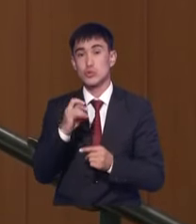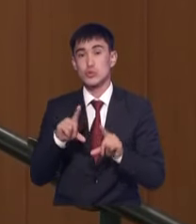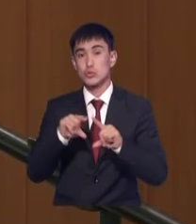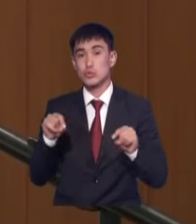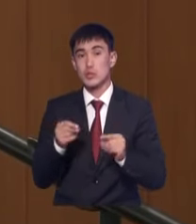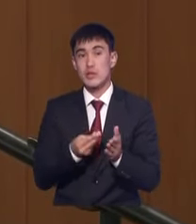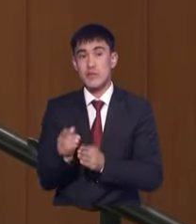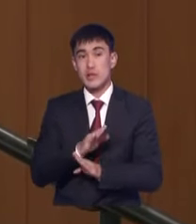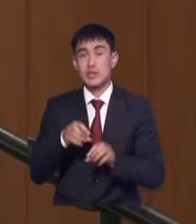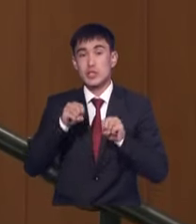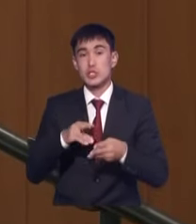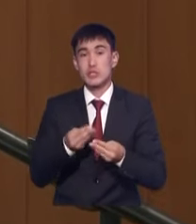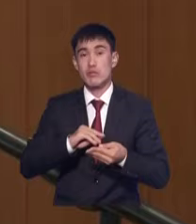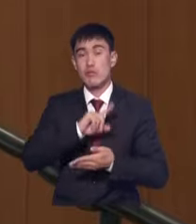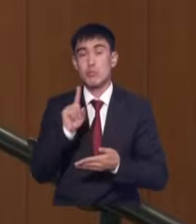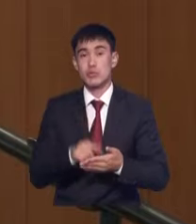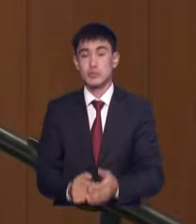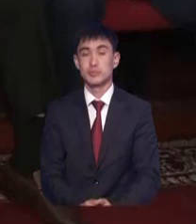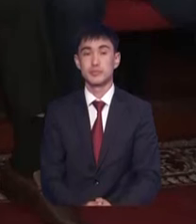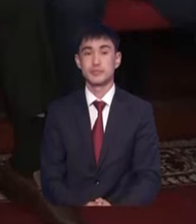нужды, не выделяются для решения этого вопроса?